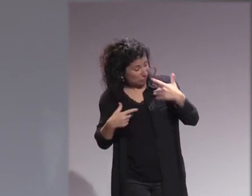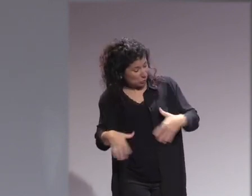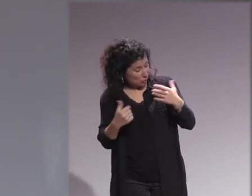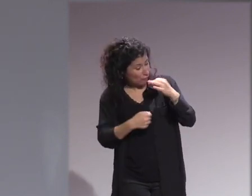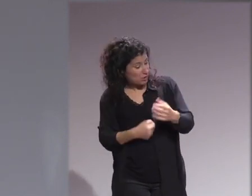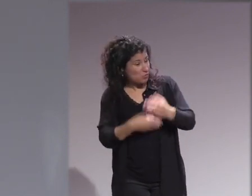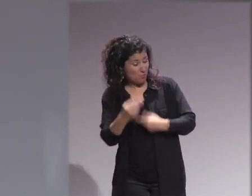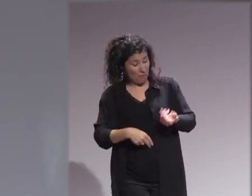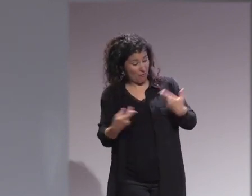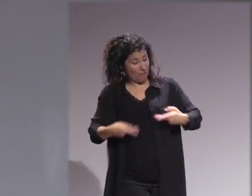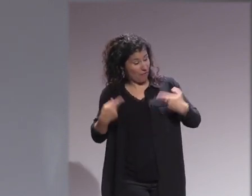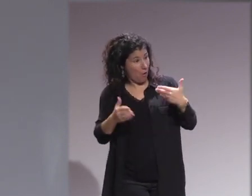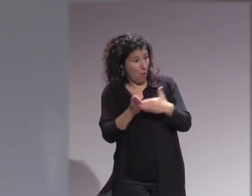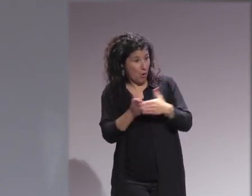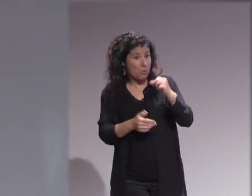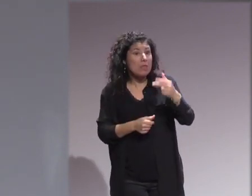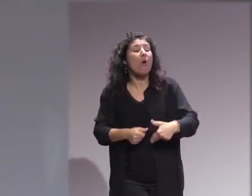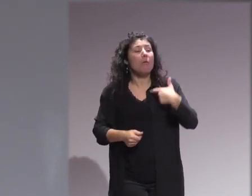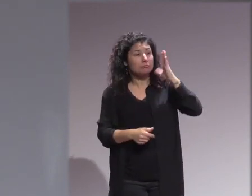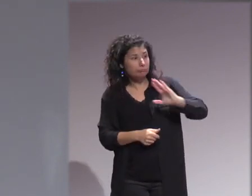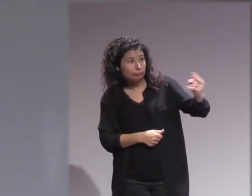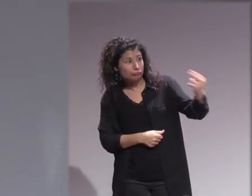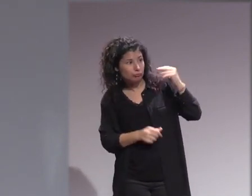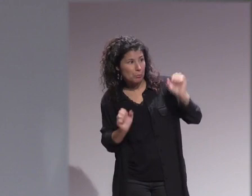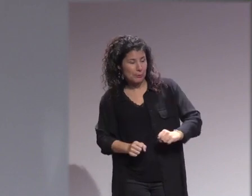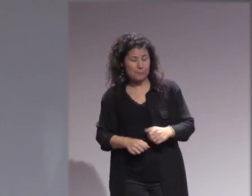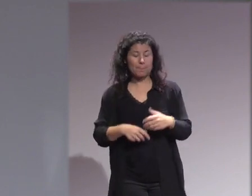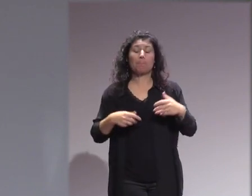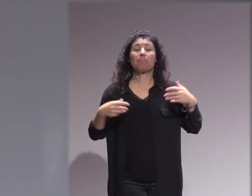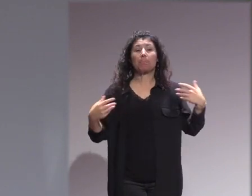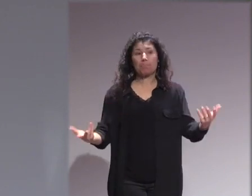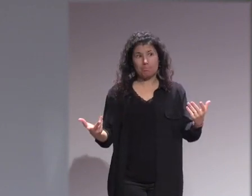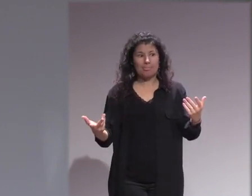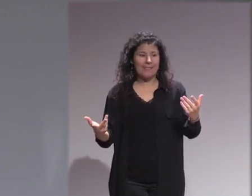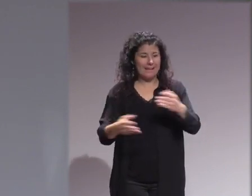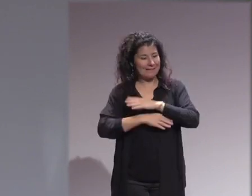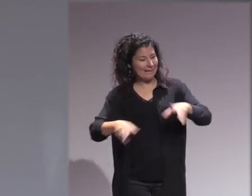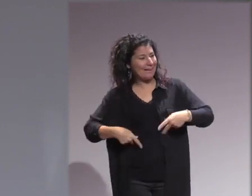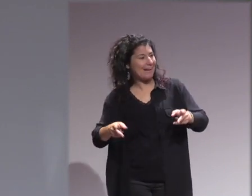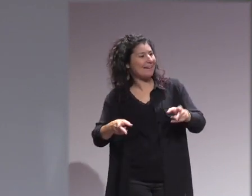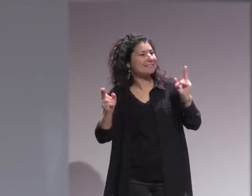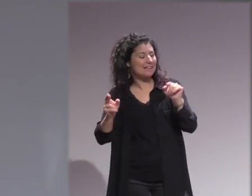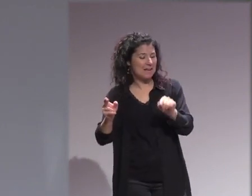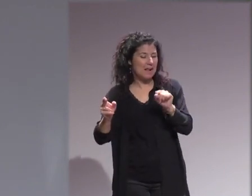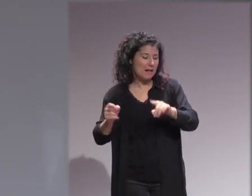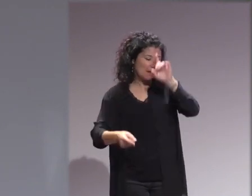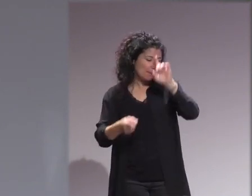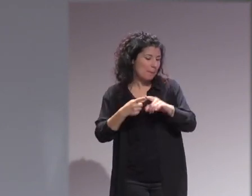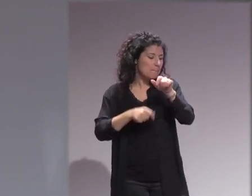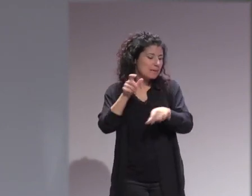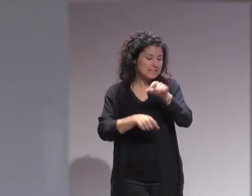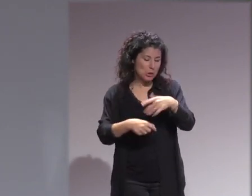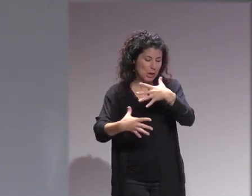vie. Je vais terminer avec le moment où effectivement les personnes adoptées ont commencé à vraiment